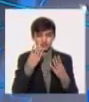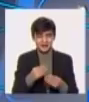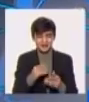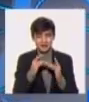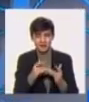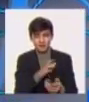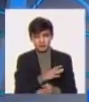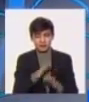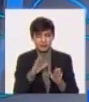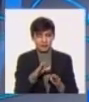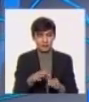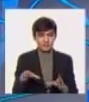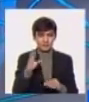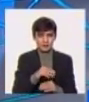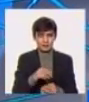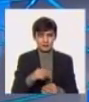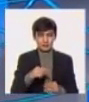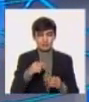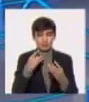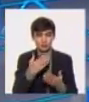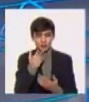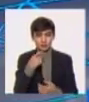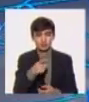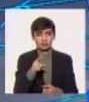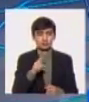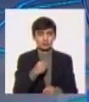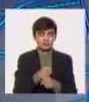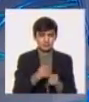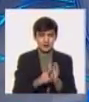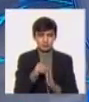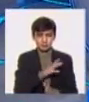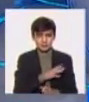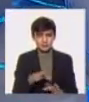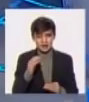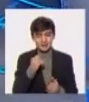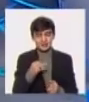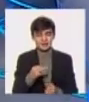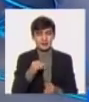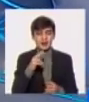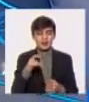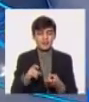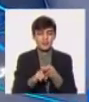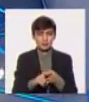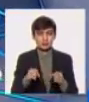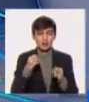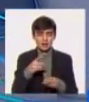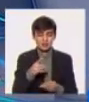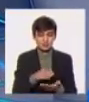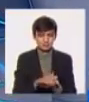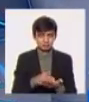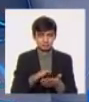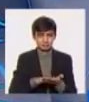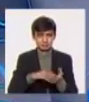дней в заточении не прошли для них даром. Что они начали ценить и как теперь относятся к коронавирусу, знает мой коллега Аскар